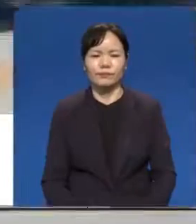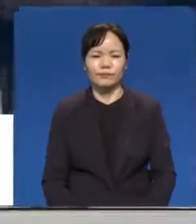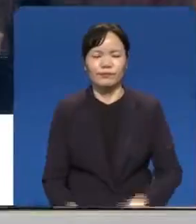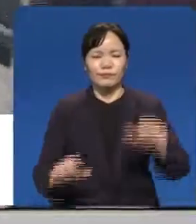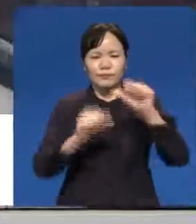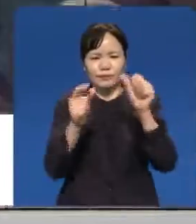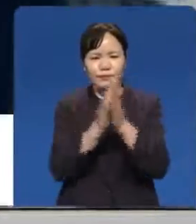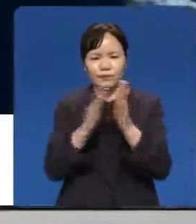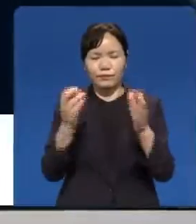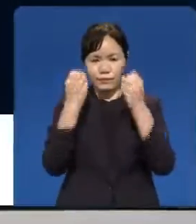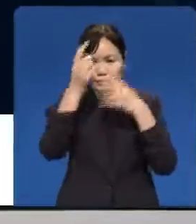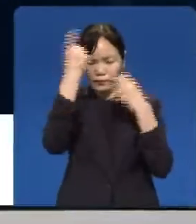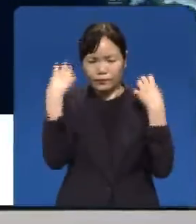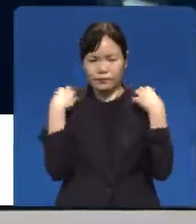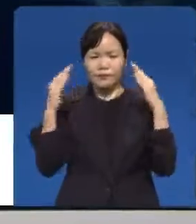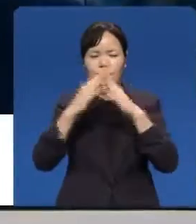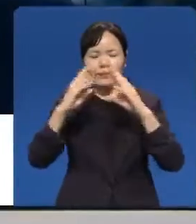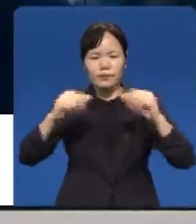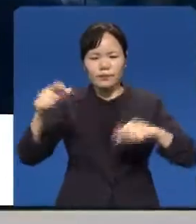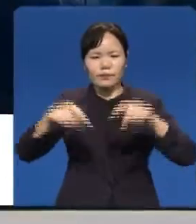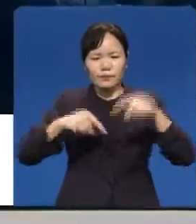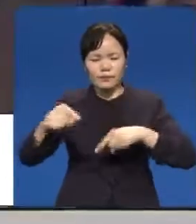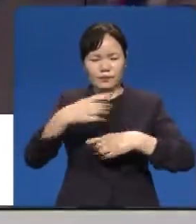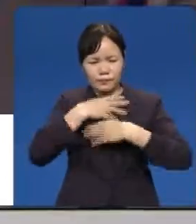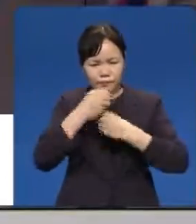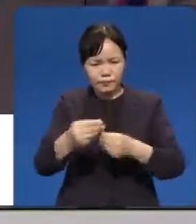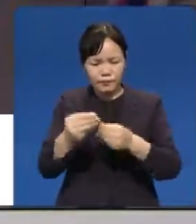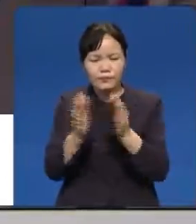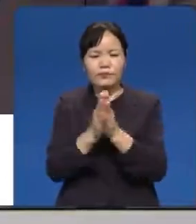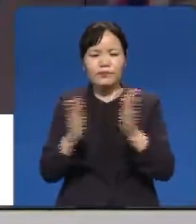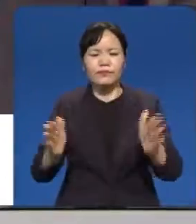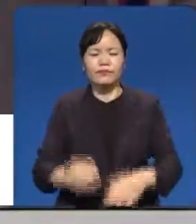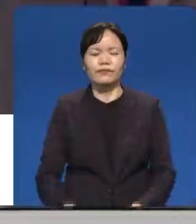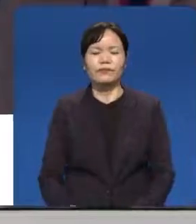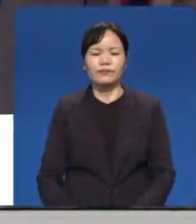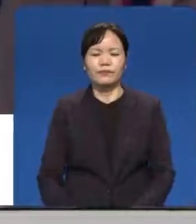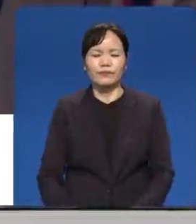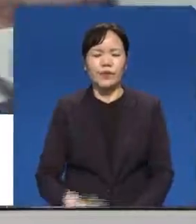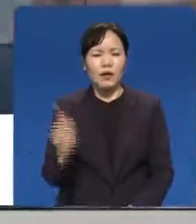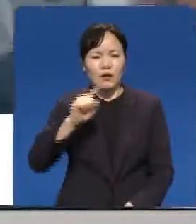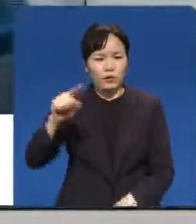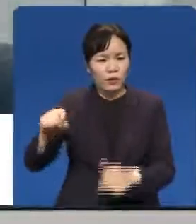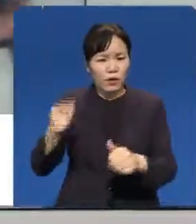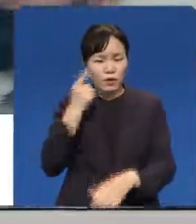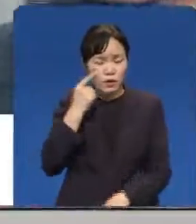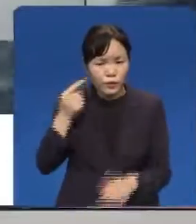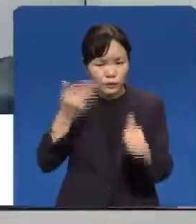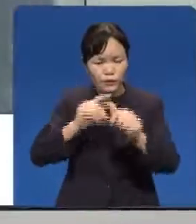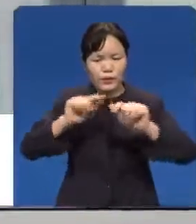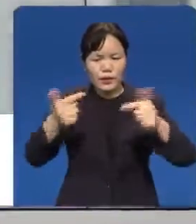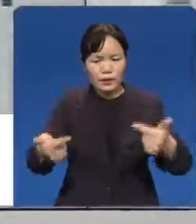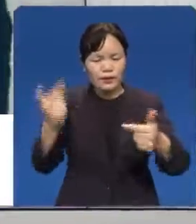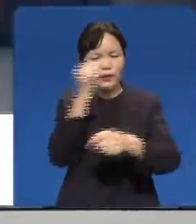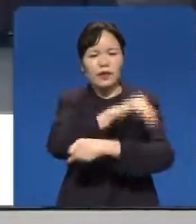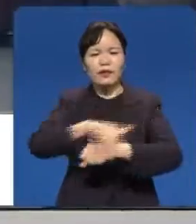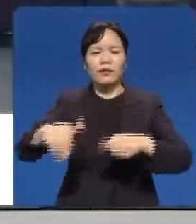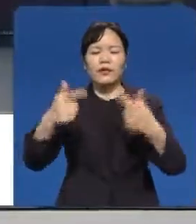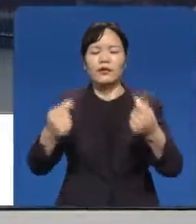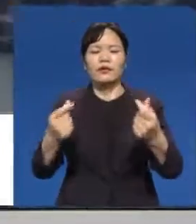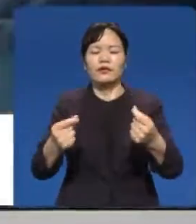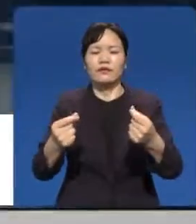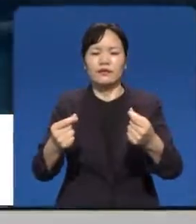다음 달 출범하는 새 정부가 부동산 시장 잡기에 나섰습니다. 부동산 시장에 어떤 신호도 주지 않겠다는 전략으로